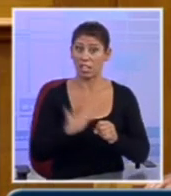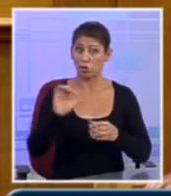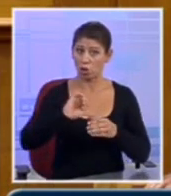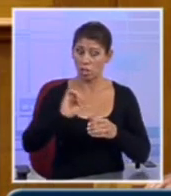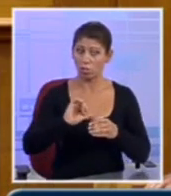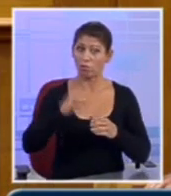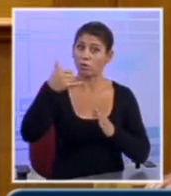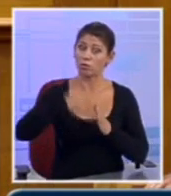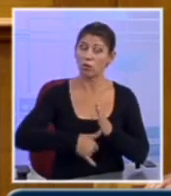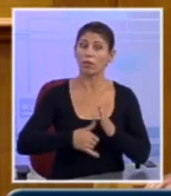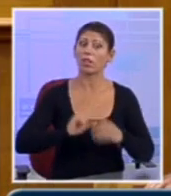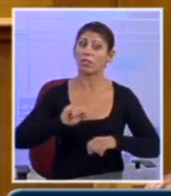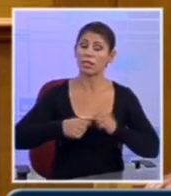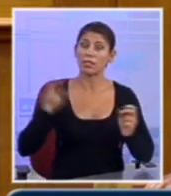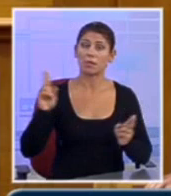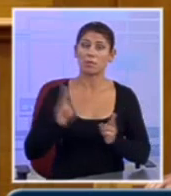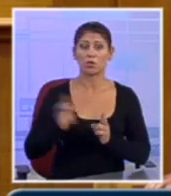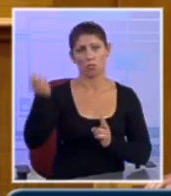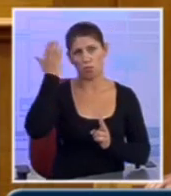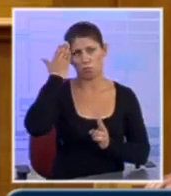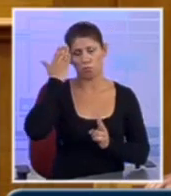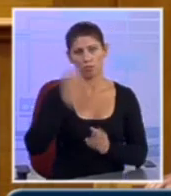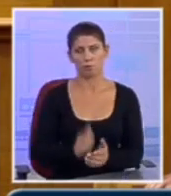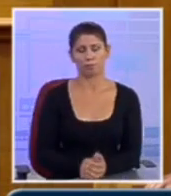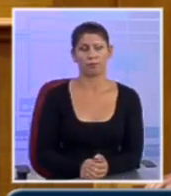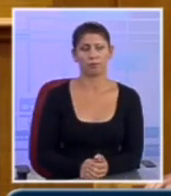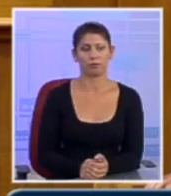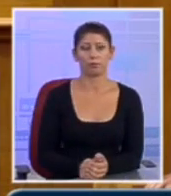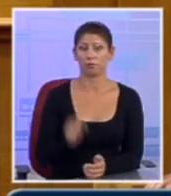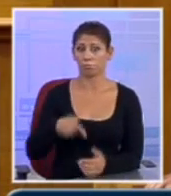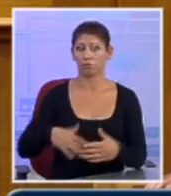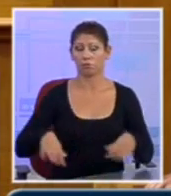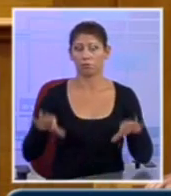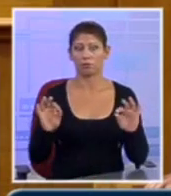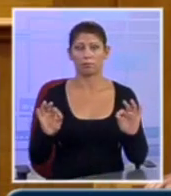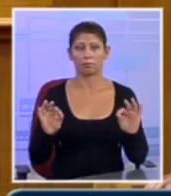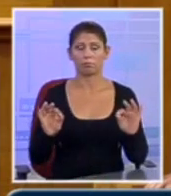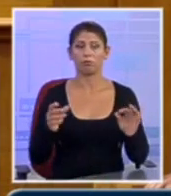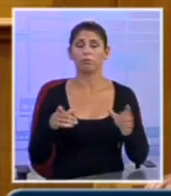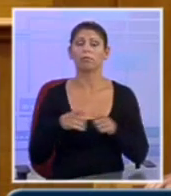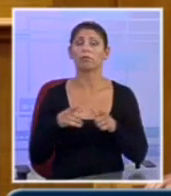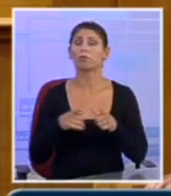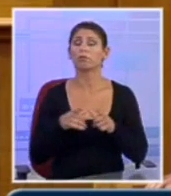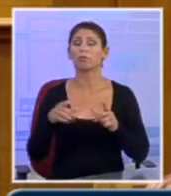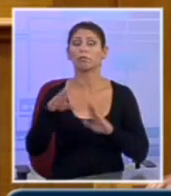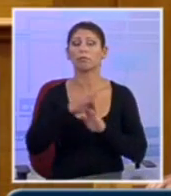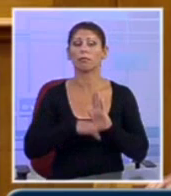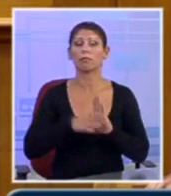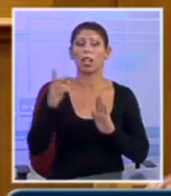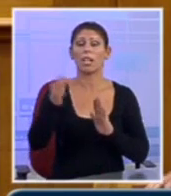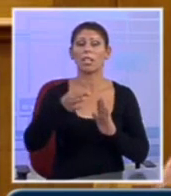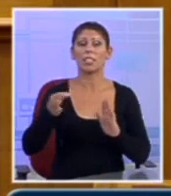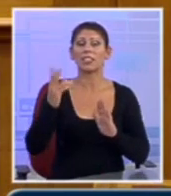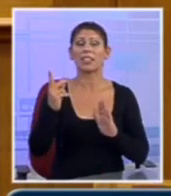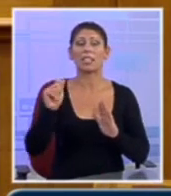με ουσιώδη και δραστική μείωση του κόστους. Ήδη δρομολογούνται τα πιλωτικά προγράμματα για το Καστελόριζο και